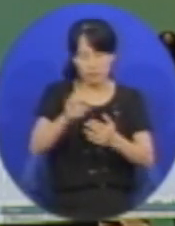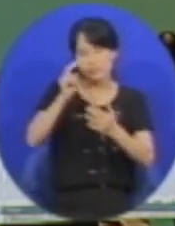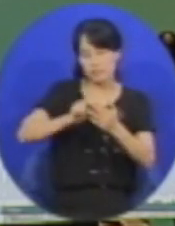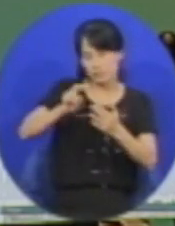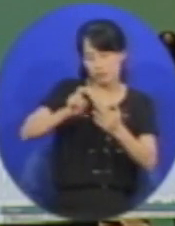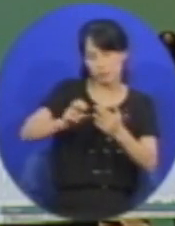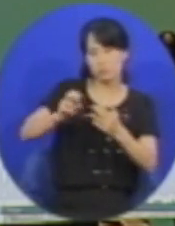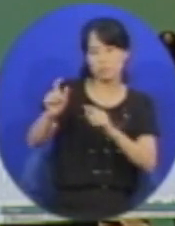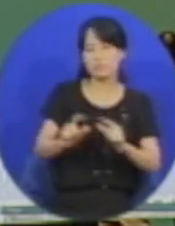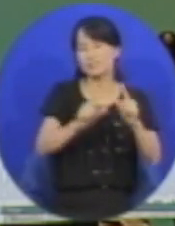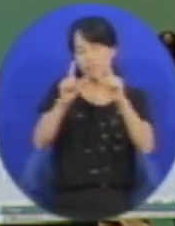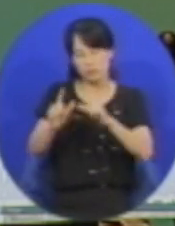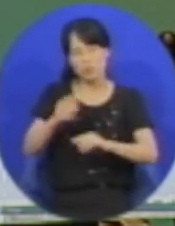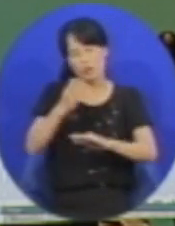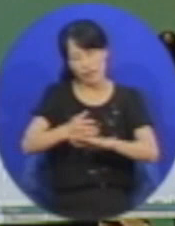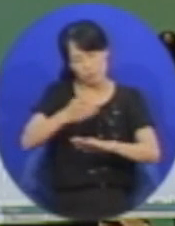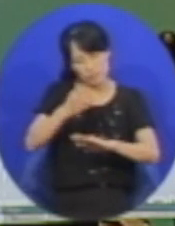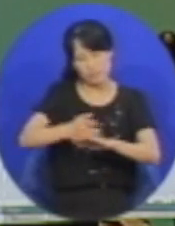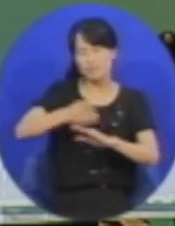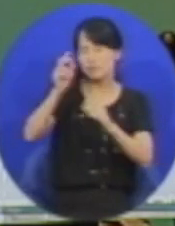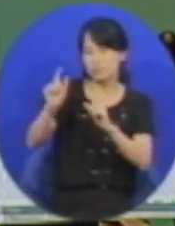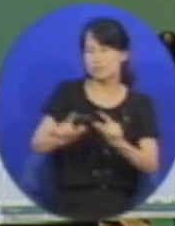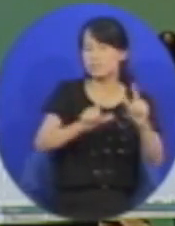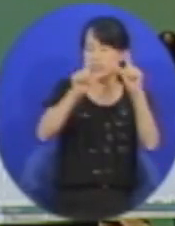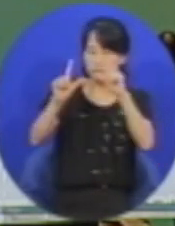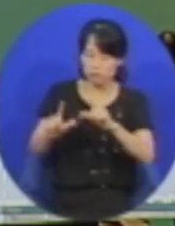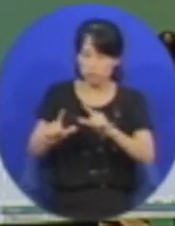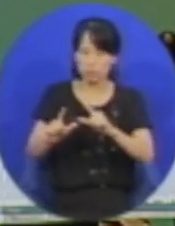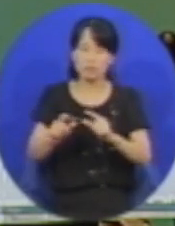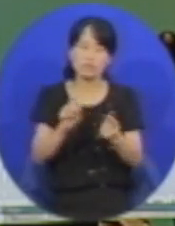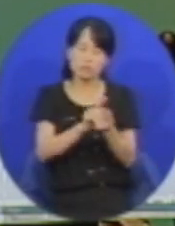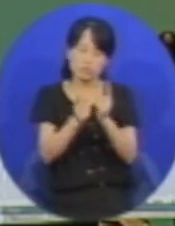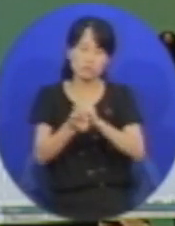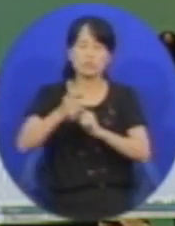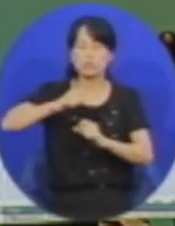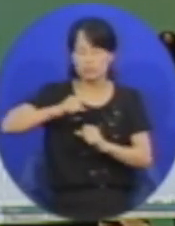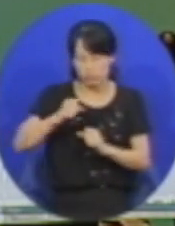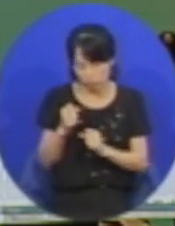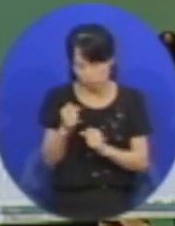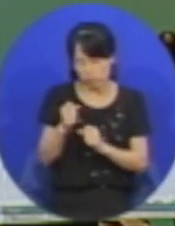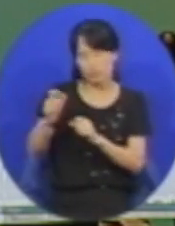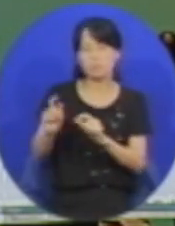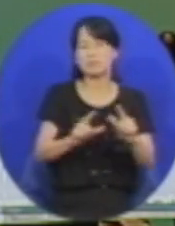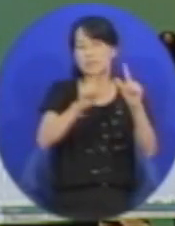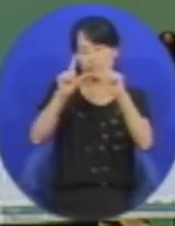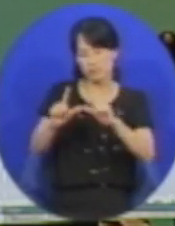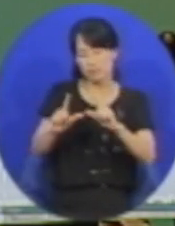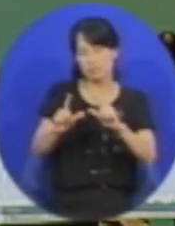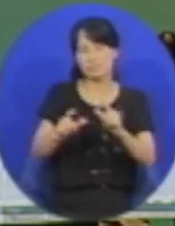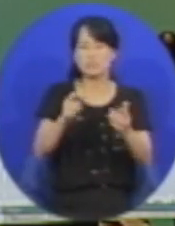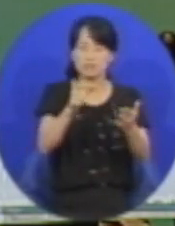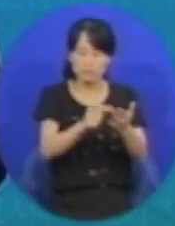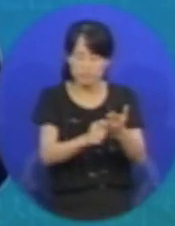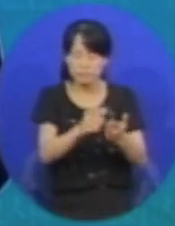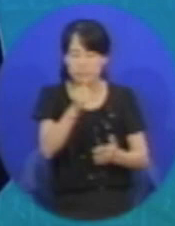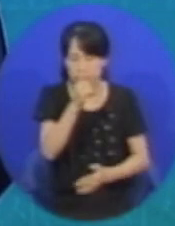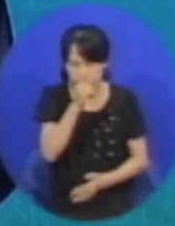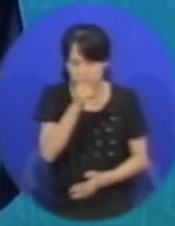하고 감사하며 살게 하고 그리고 서로 순종하며 살게 하신다고 그렇게